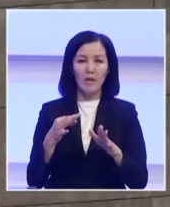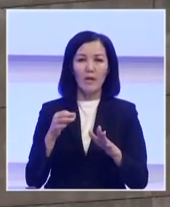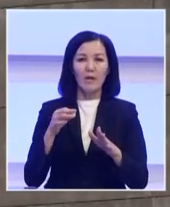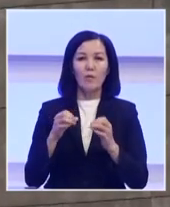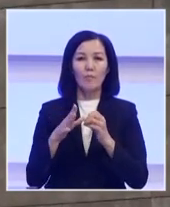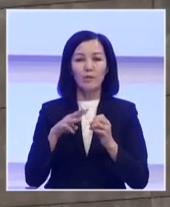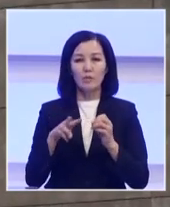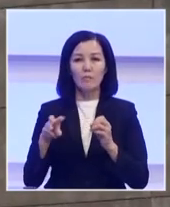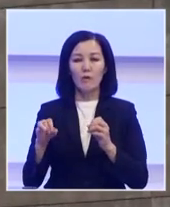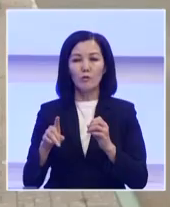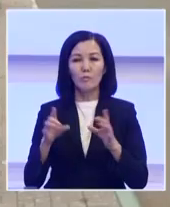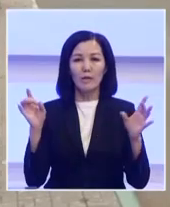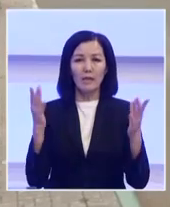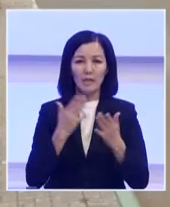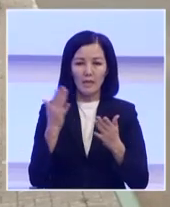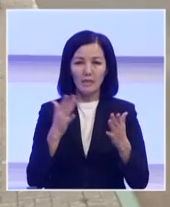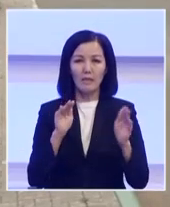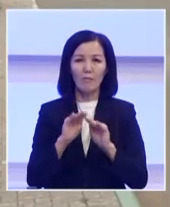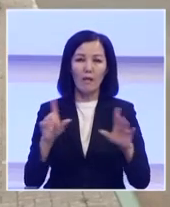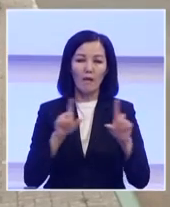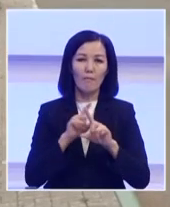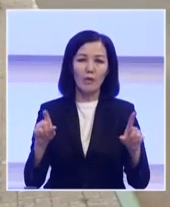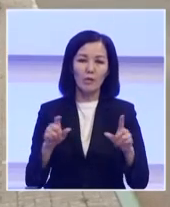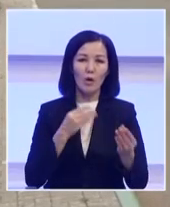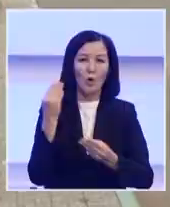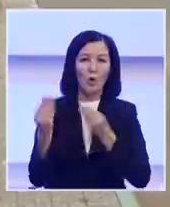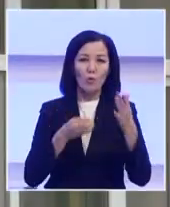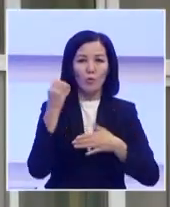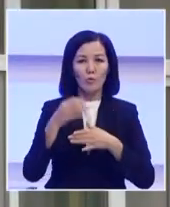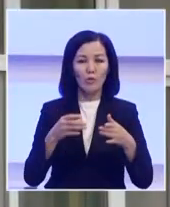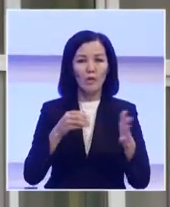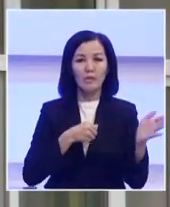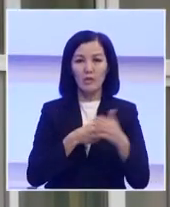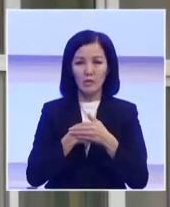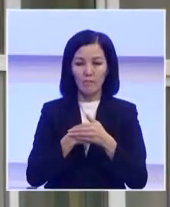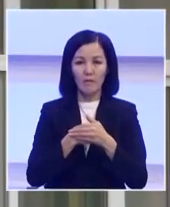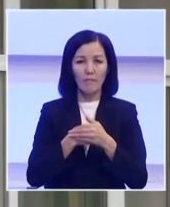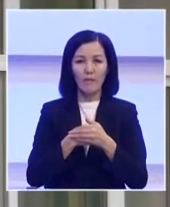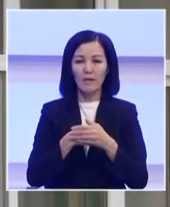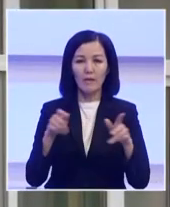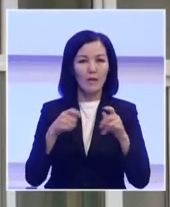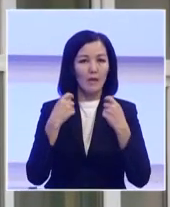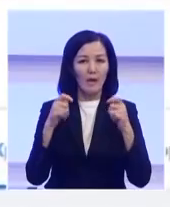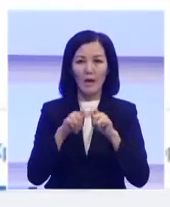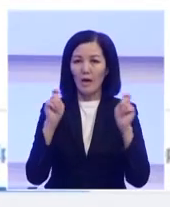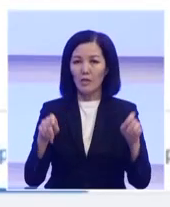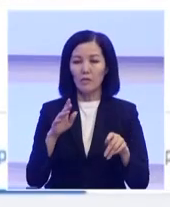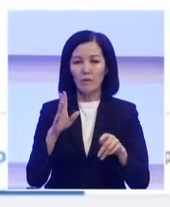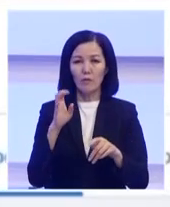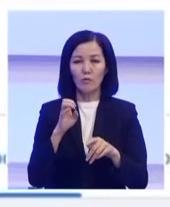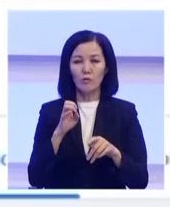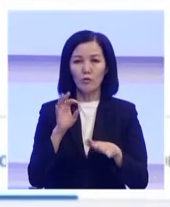маусымнан бастап ашылатын кинотеатр, балабақша және ойын орталықтары ашылмайды. COVID вирусын жұқтырғандар үшін 400